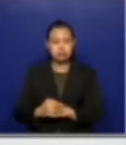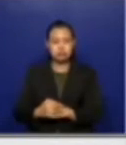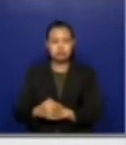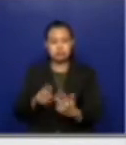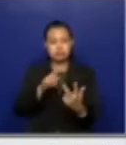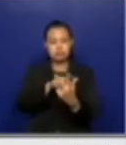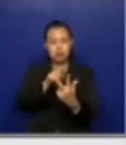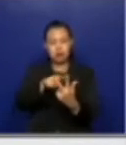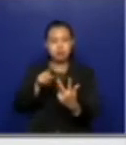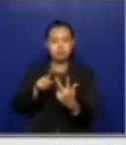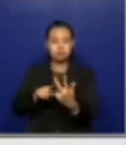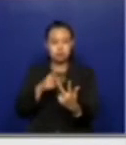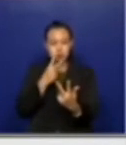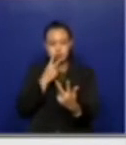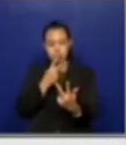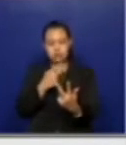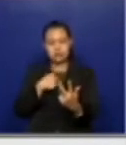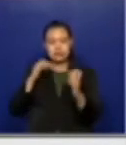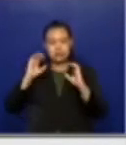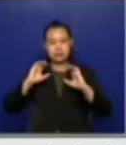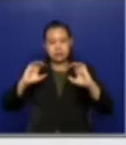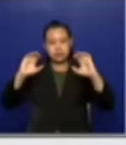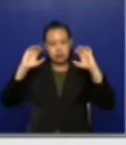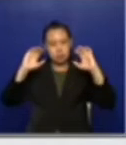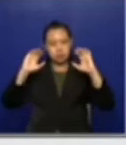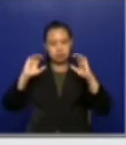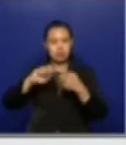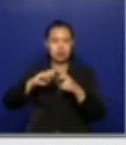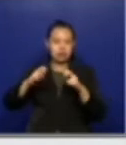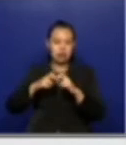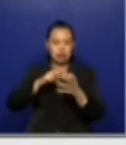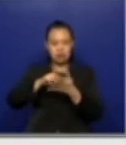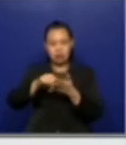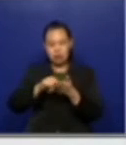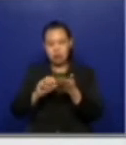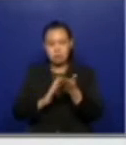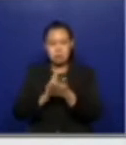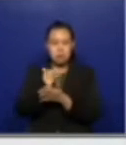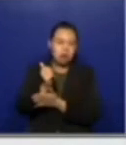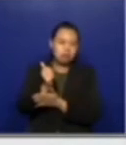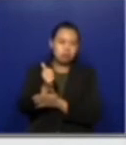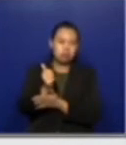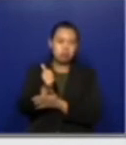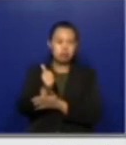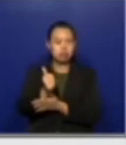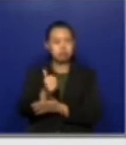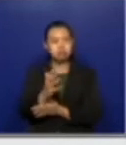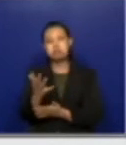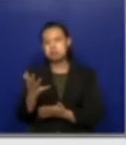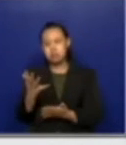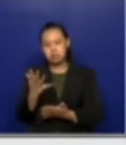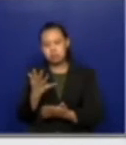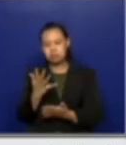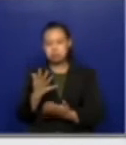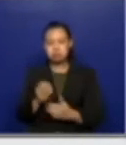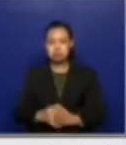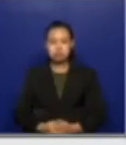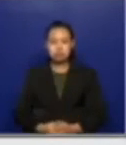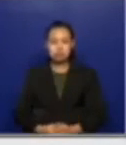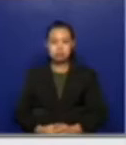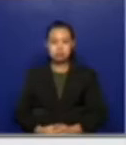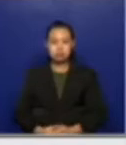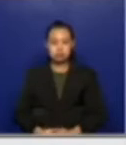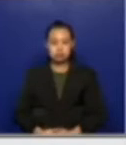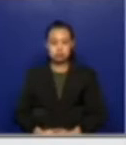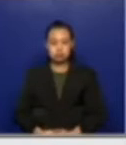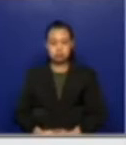ว่ารัฐบาลจะแก้ไขปัญหานี้ได้ท่านประธานที่เคารพครับเมื่อ